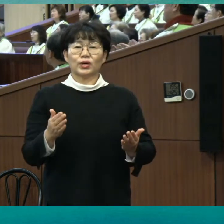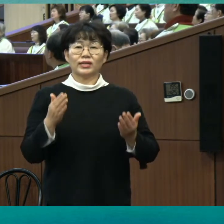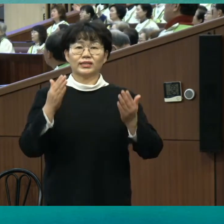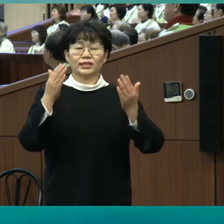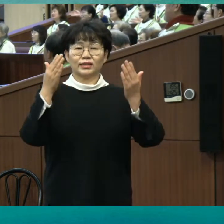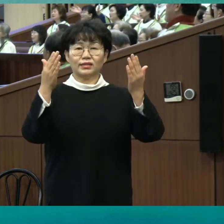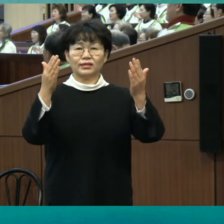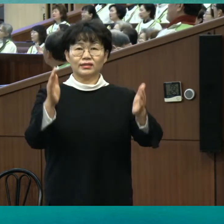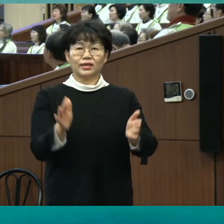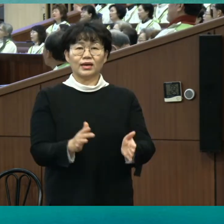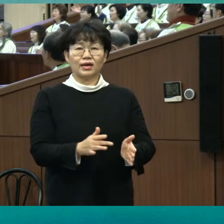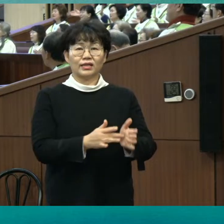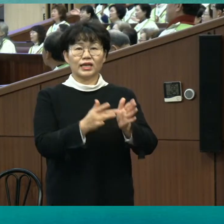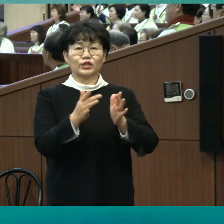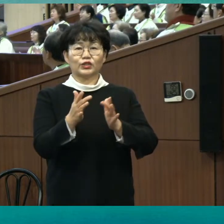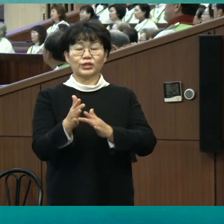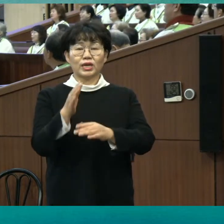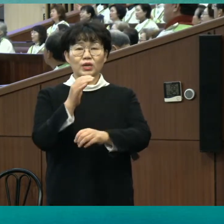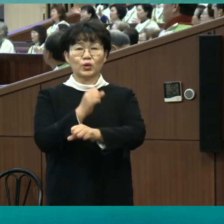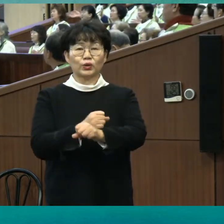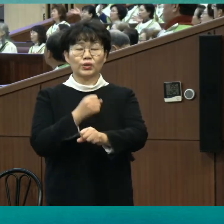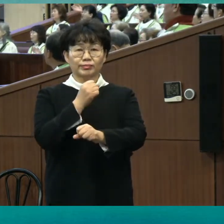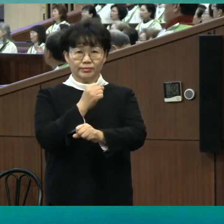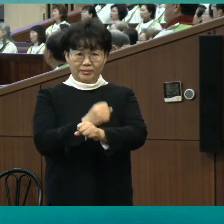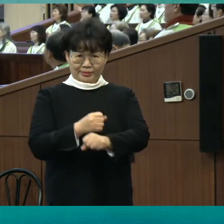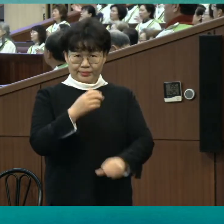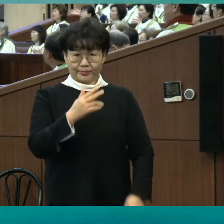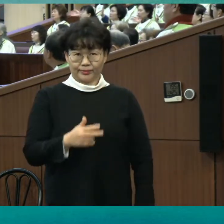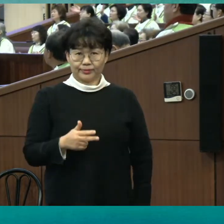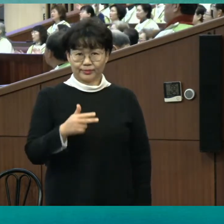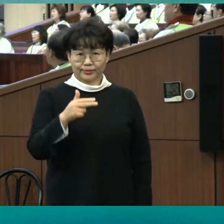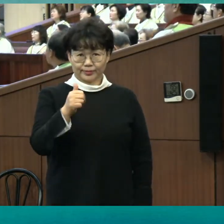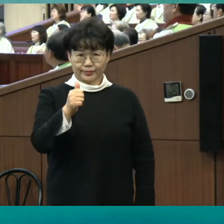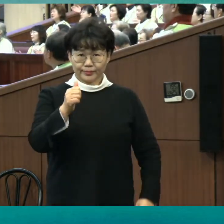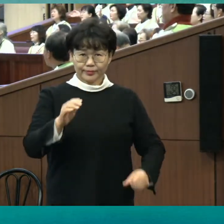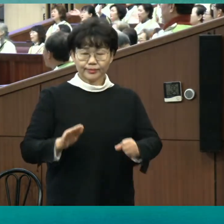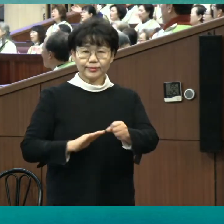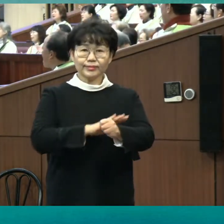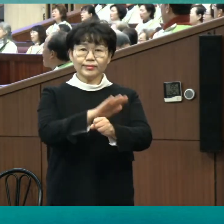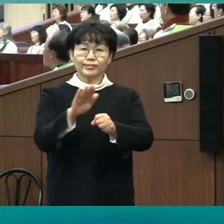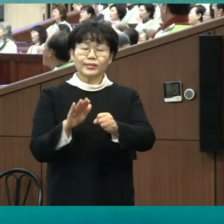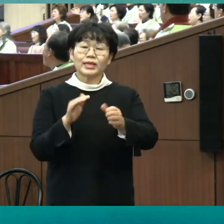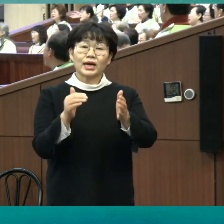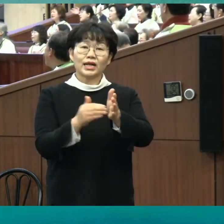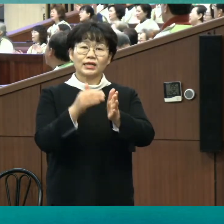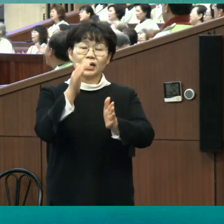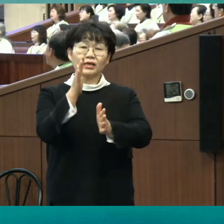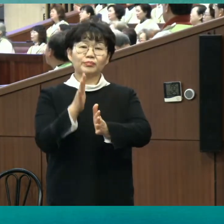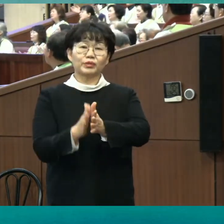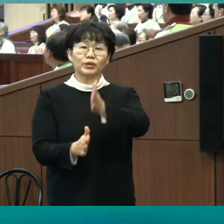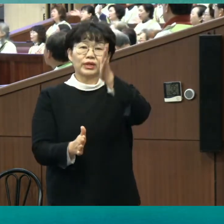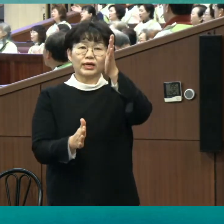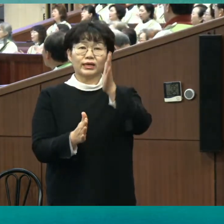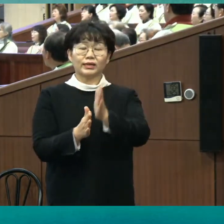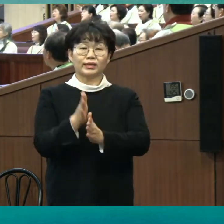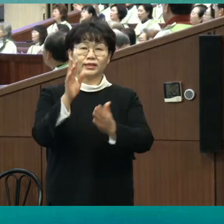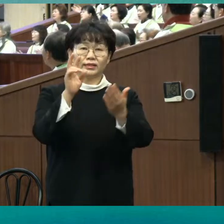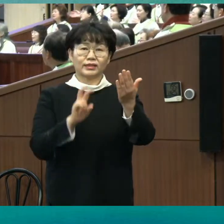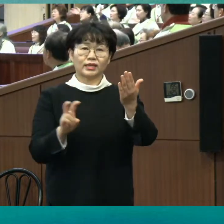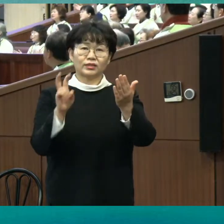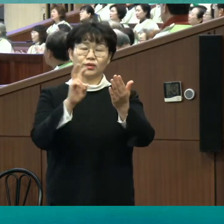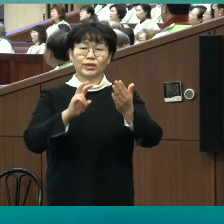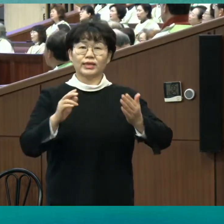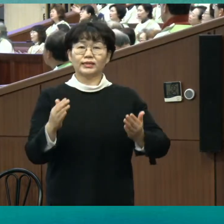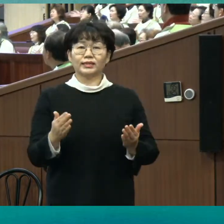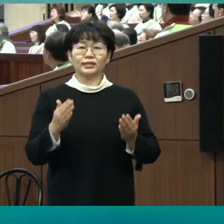찬송을 지어라 예수의 홀로. 주의 그 사랑 한량 없도다.